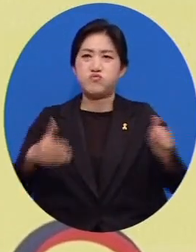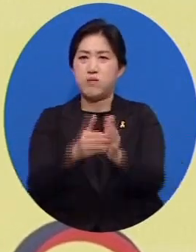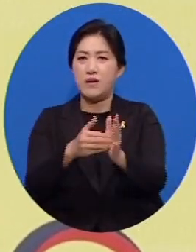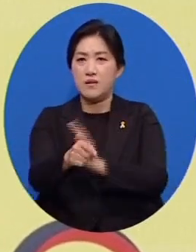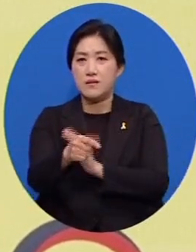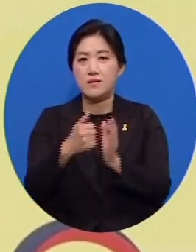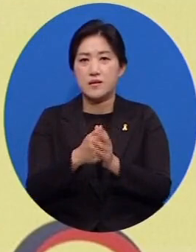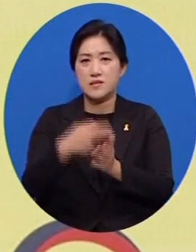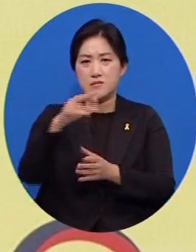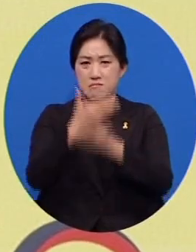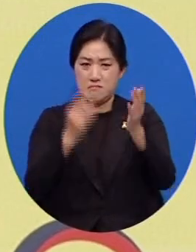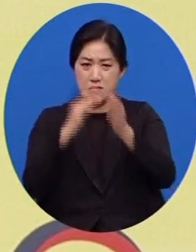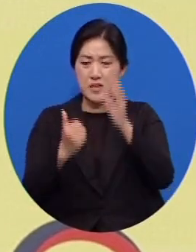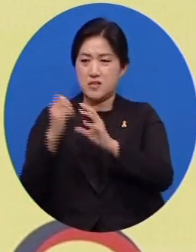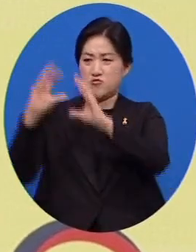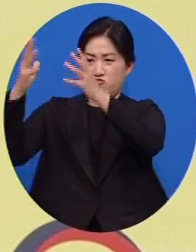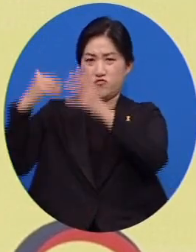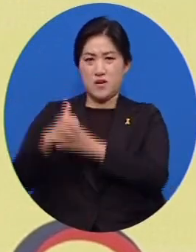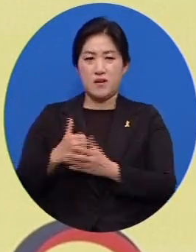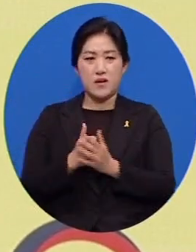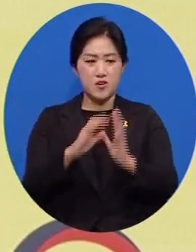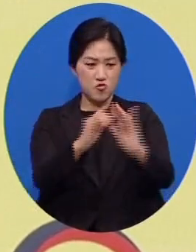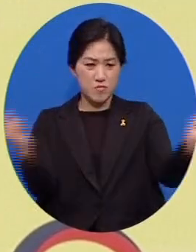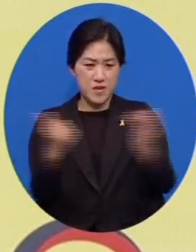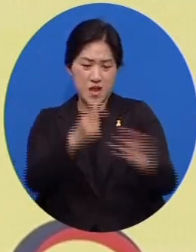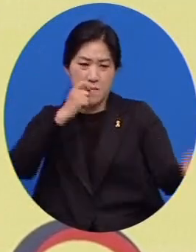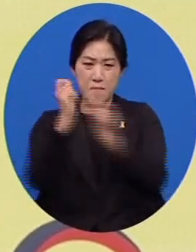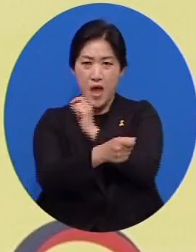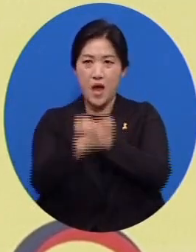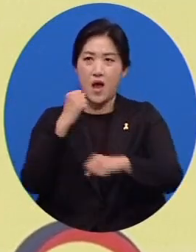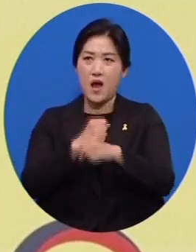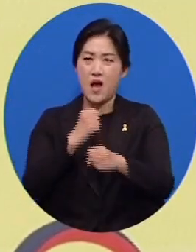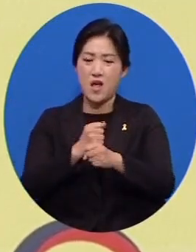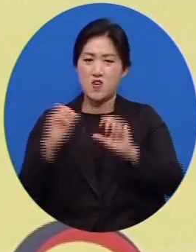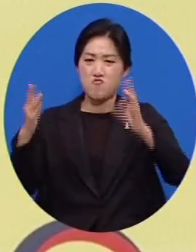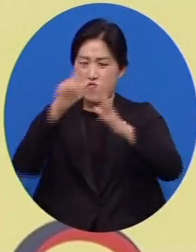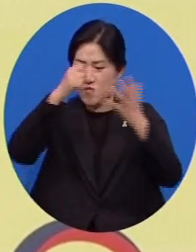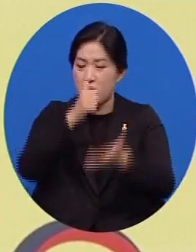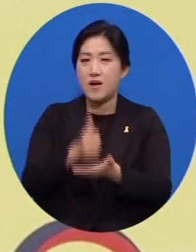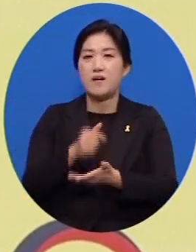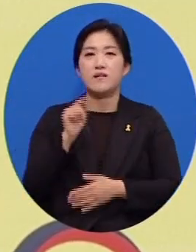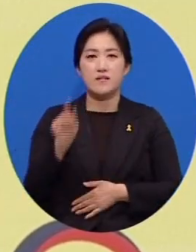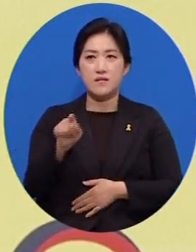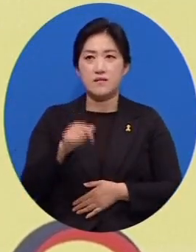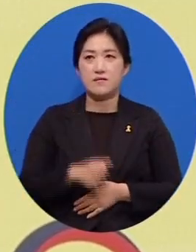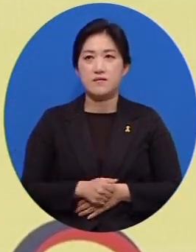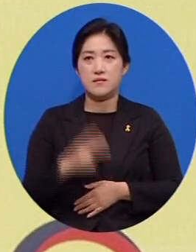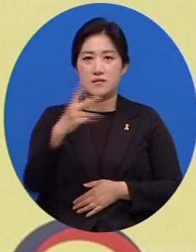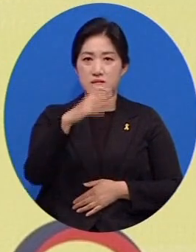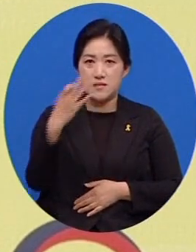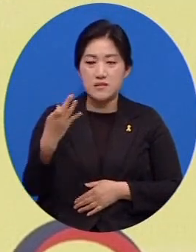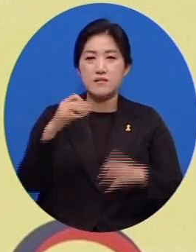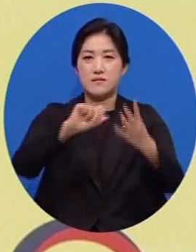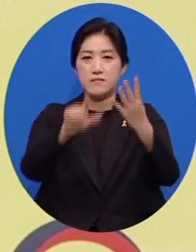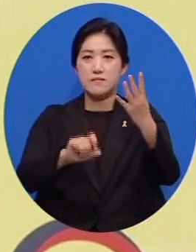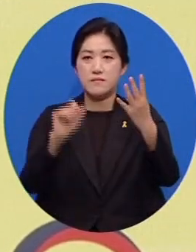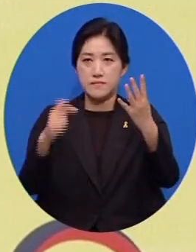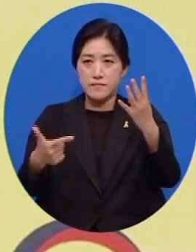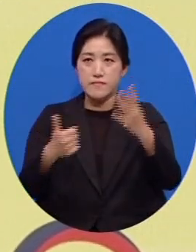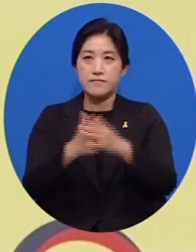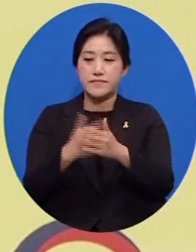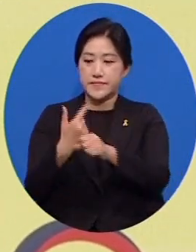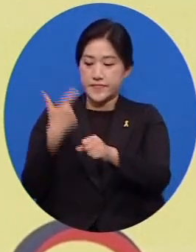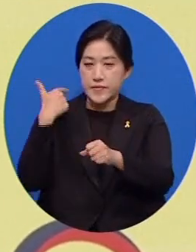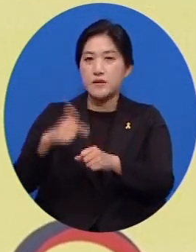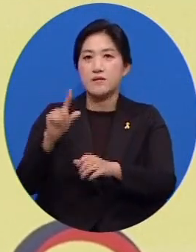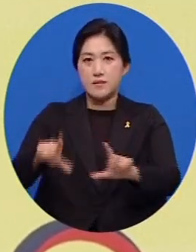참사는 국가가 국민을 상대로 살인을 저지른 국가 범죄입니다. 2014년 4월 16일 6년